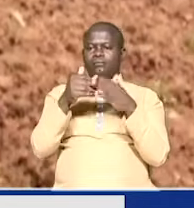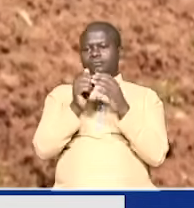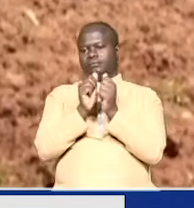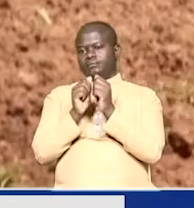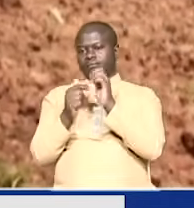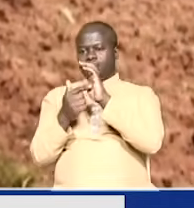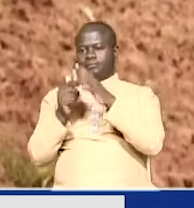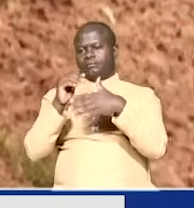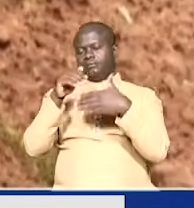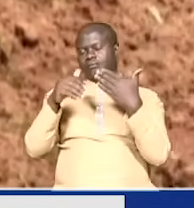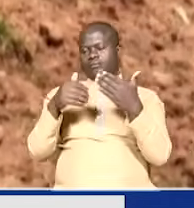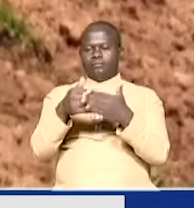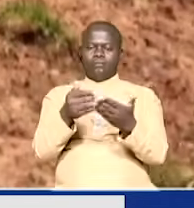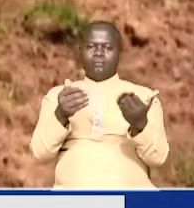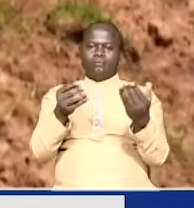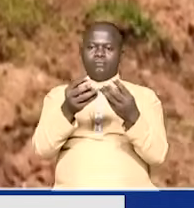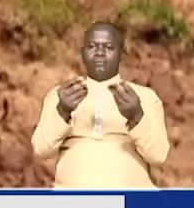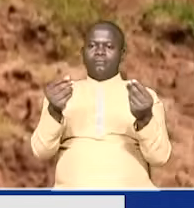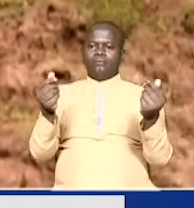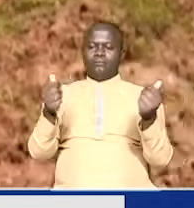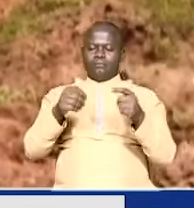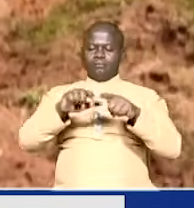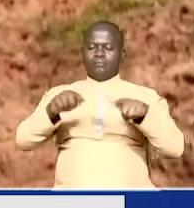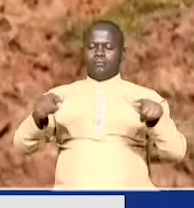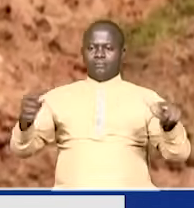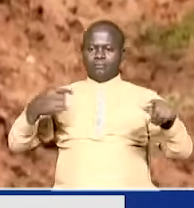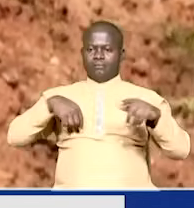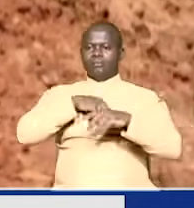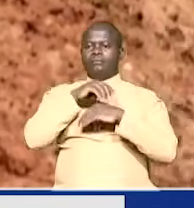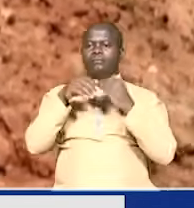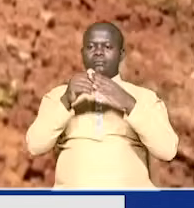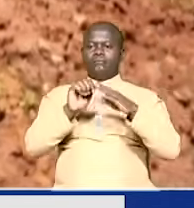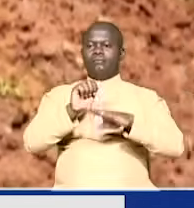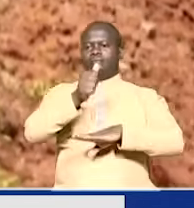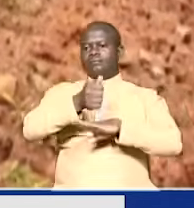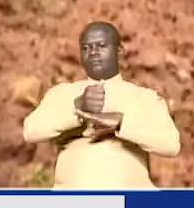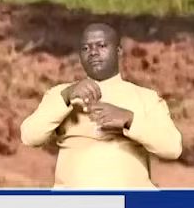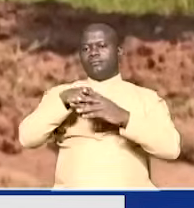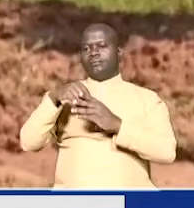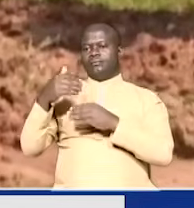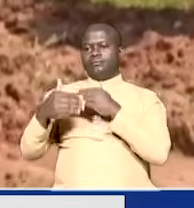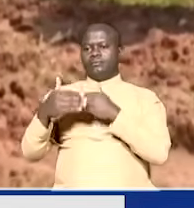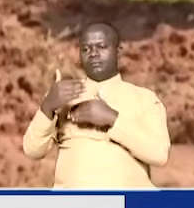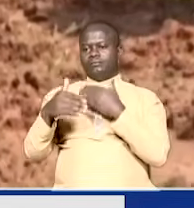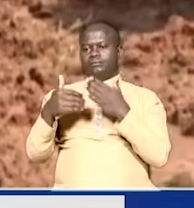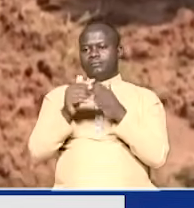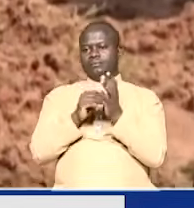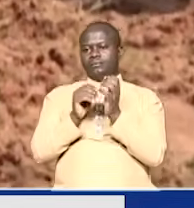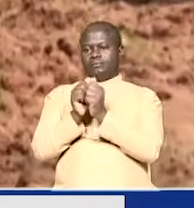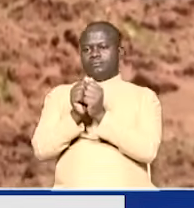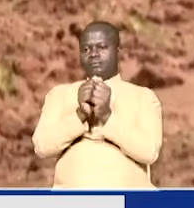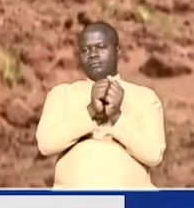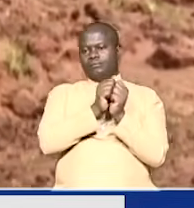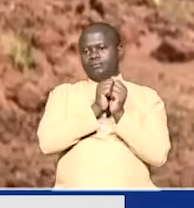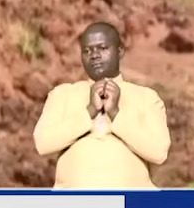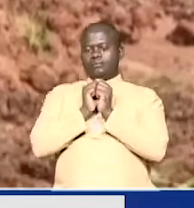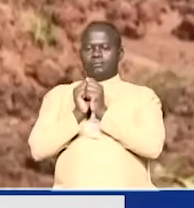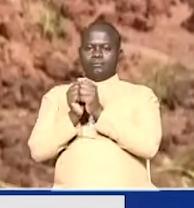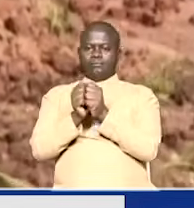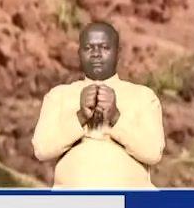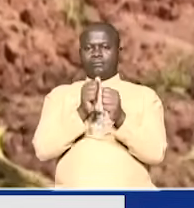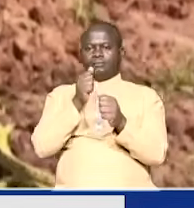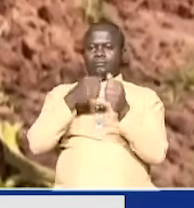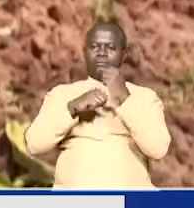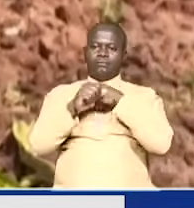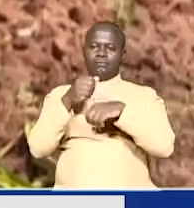hose itaka ryagiye riba rishyirwa ku nkengero z'umuhanda habaho ibikorwa byo guteramo